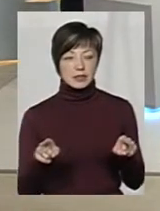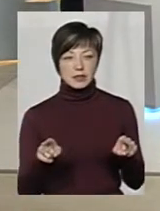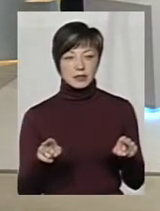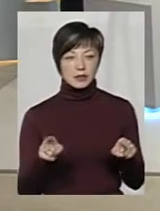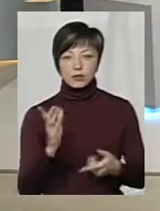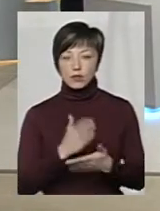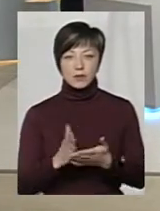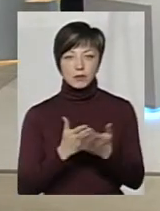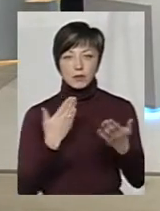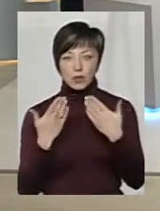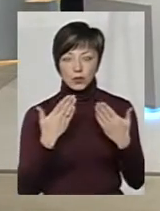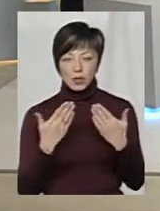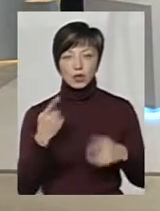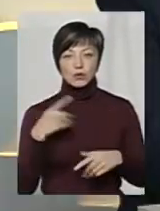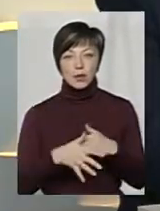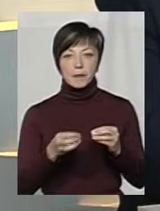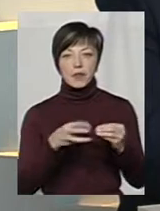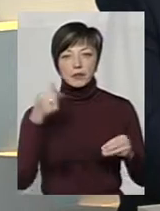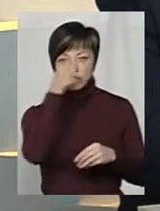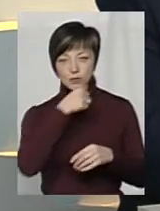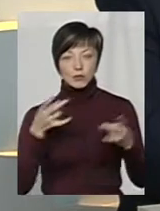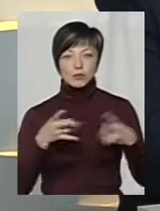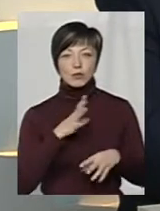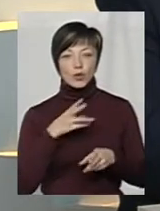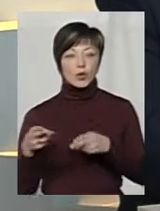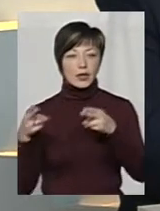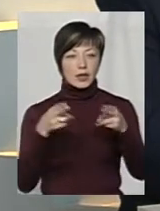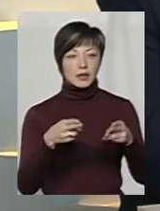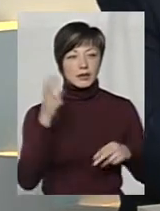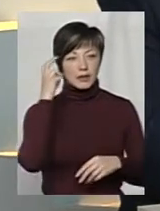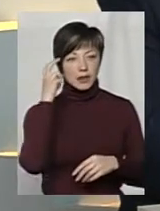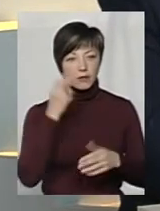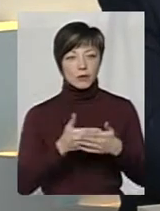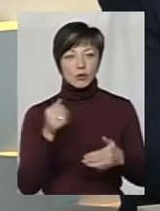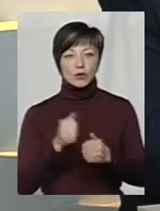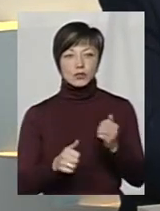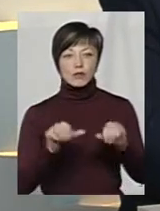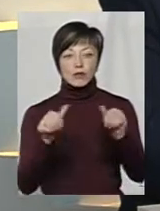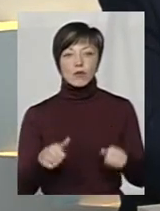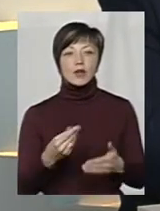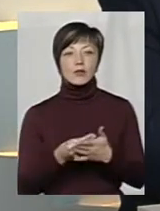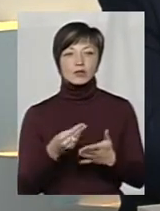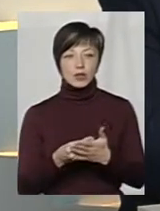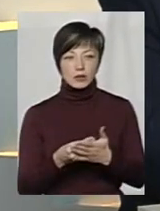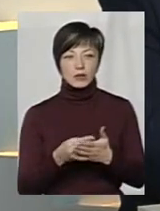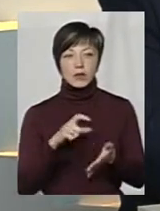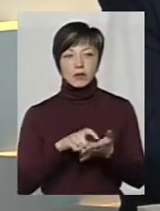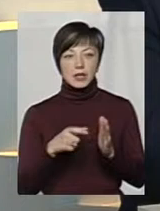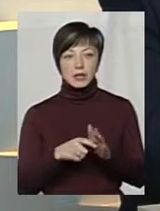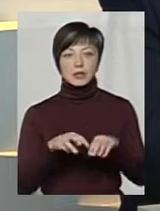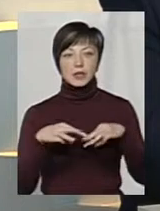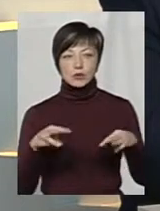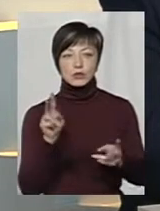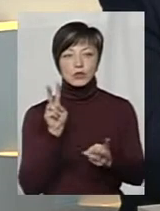різні зовсім підходи. Розумієте, у 2015 році потрібно було їхати в Київ перед кожним формуванням бюджету в кабінеті